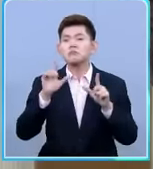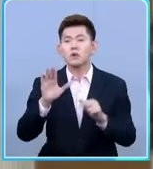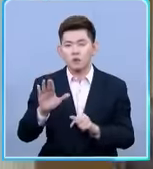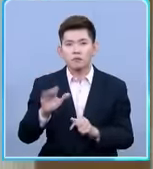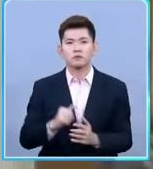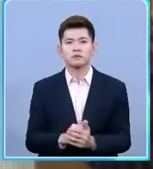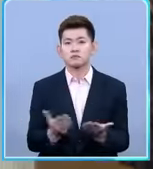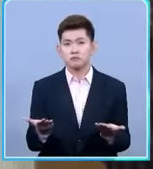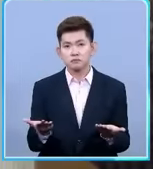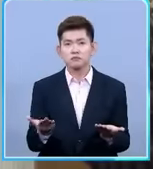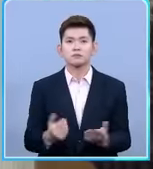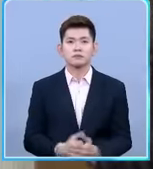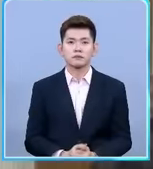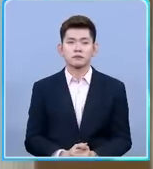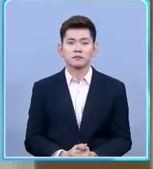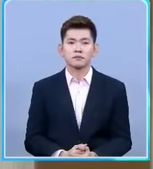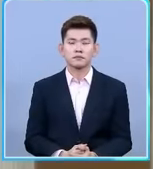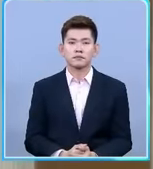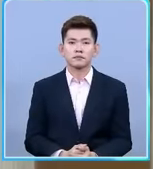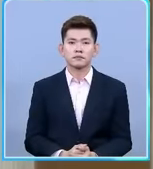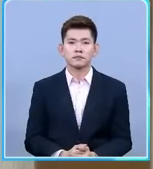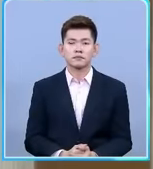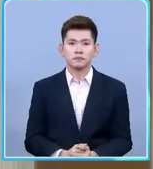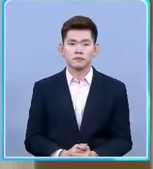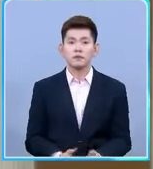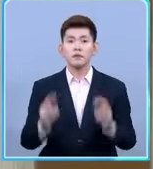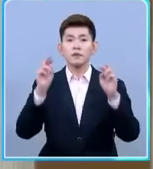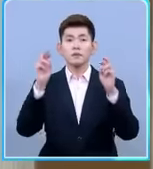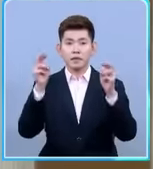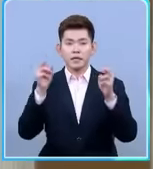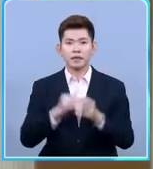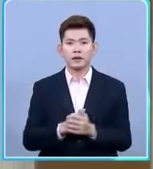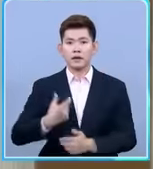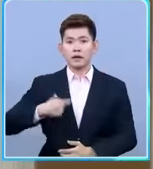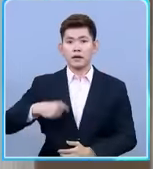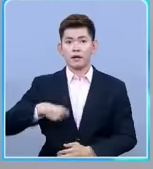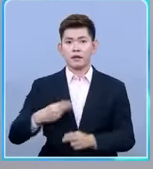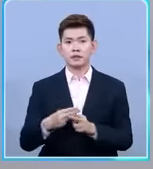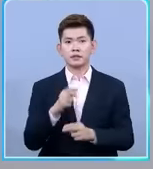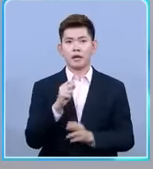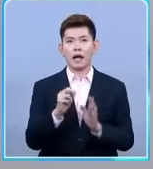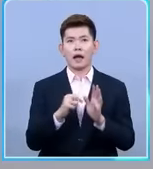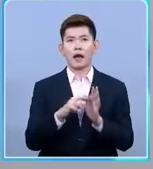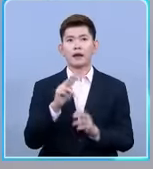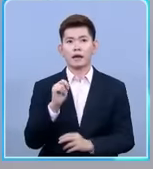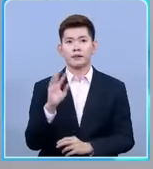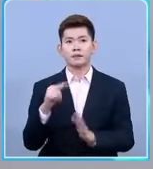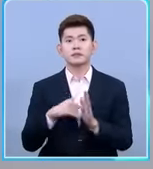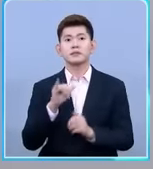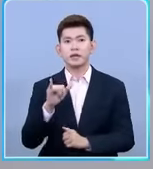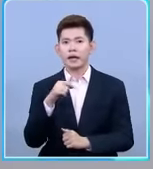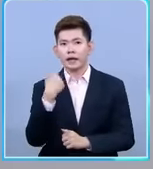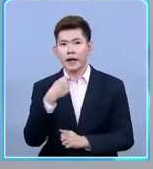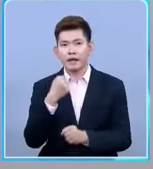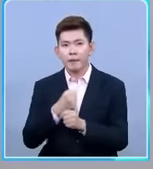ก็เท่านั้น นี่นะครับซึ่งเรื่องนี้ครับทางทนายอนันชัยชัยเดชนะครับทนายความของทางท่านเสรีพิสุทธิ์เนี่ย